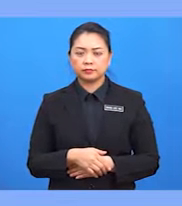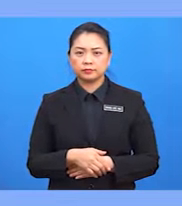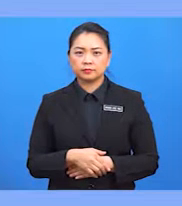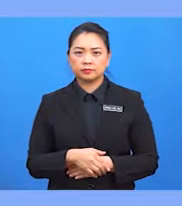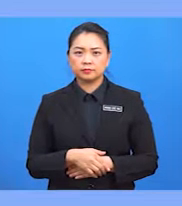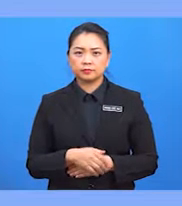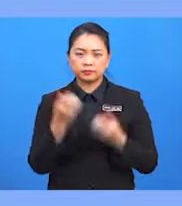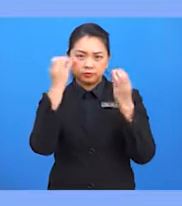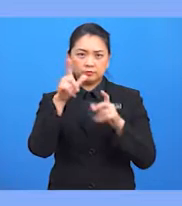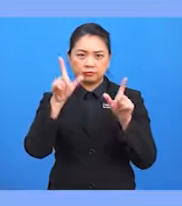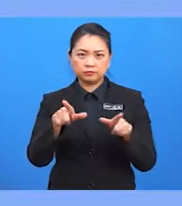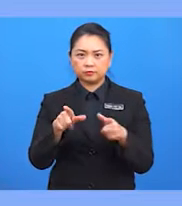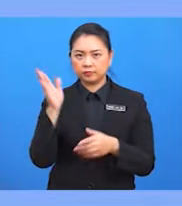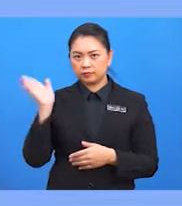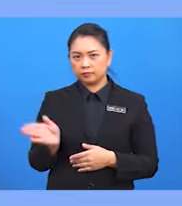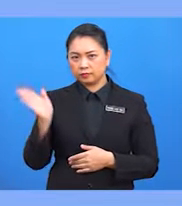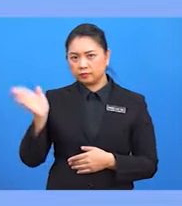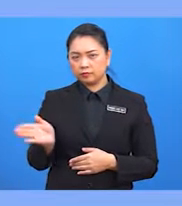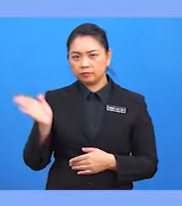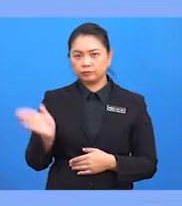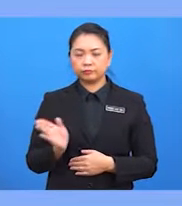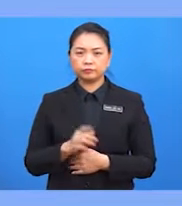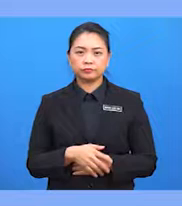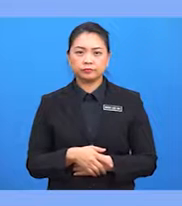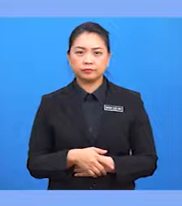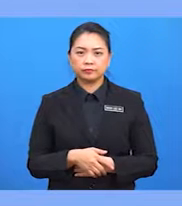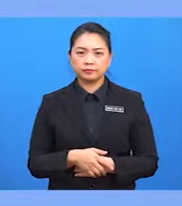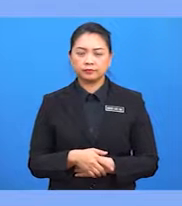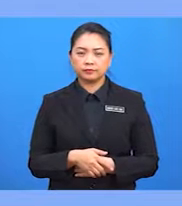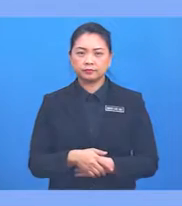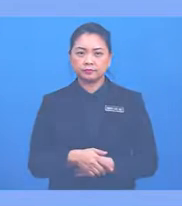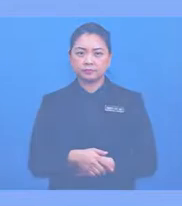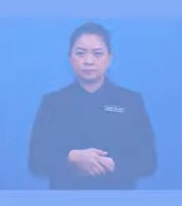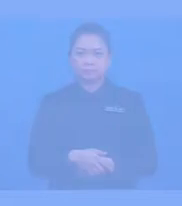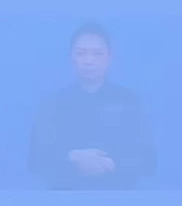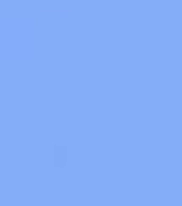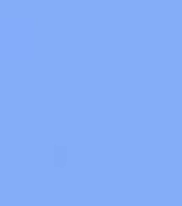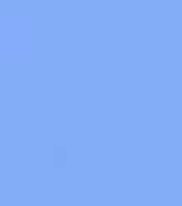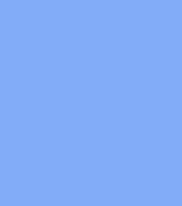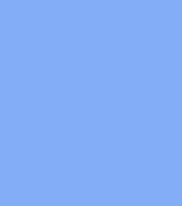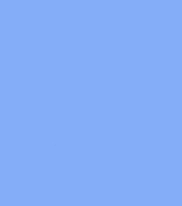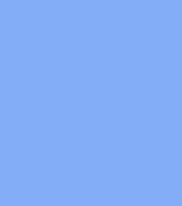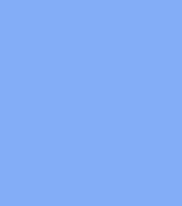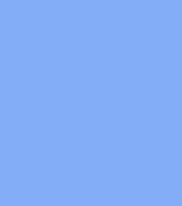Baiklah, saya letak di sini. Kemudian saya akan wrapkan imej ini menjadi lebih realistik.